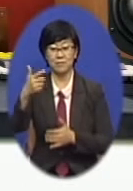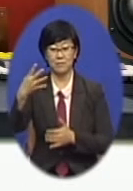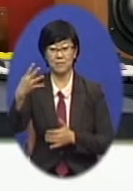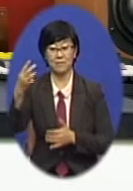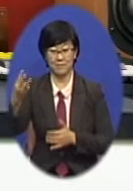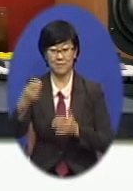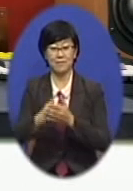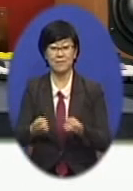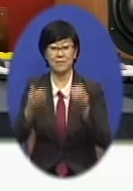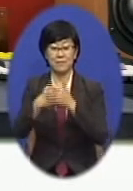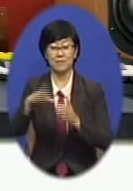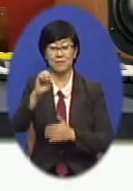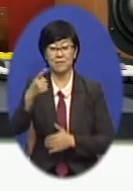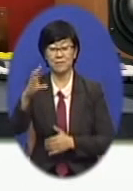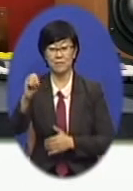031-5644님 축하드립니다.